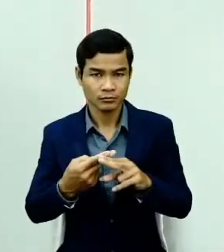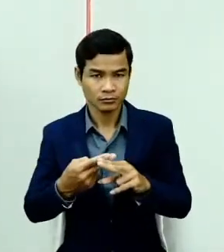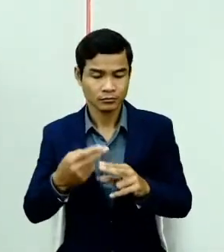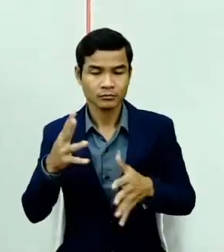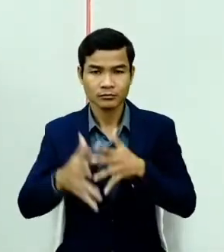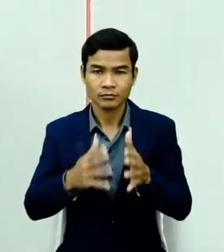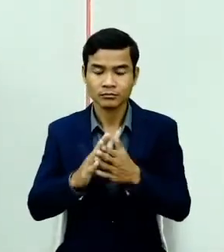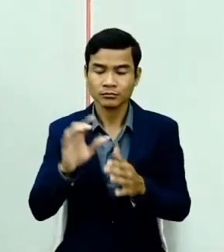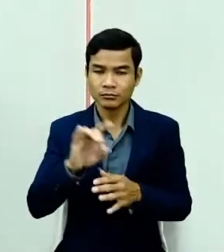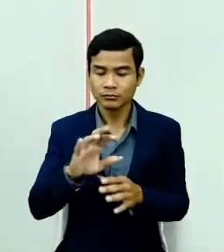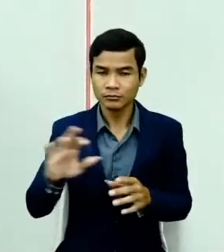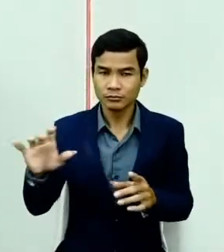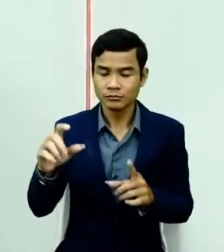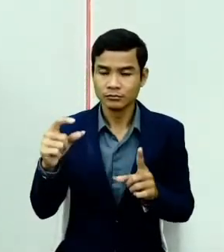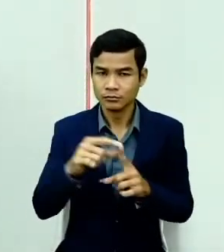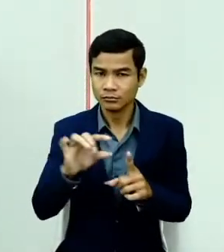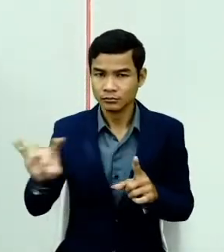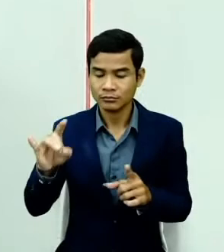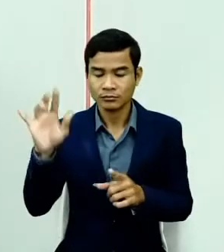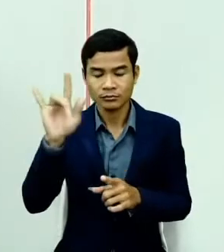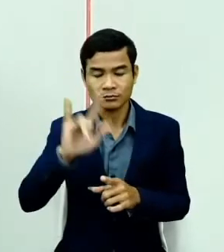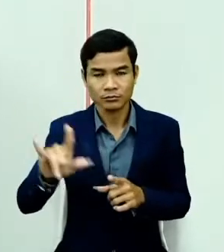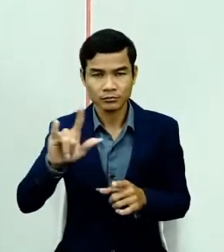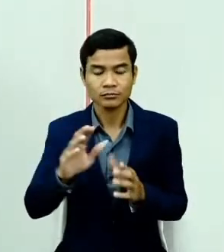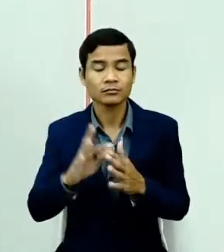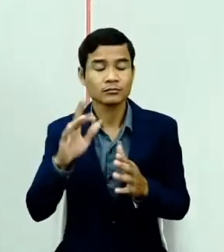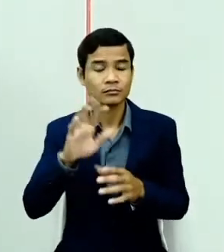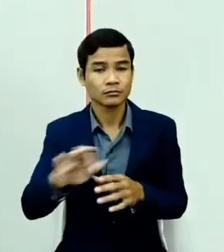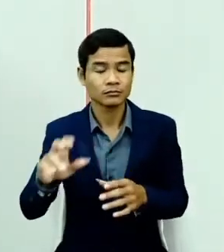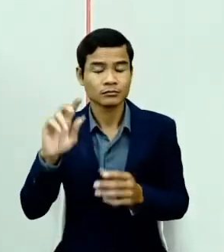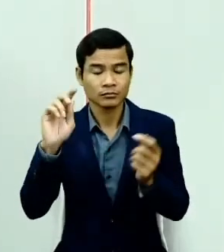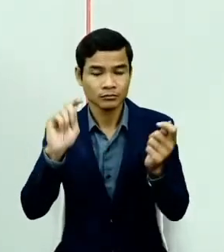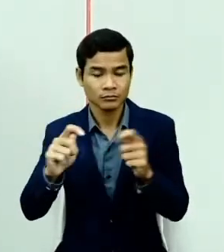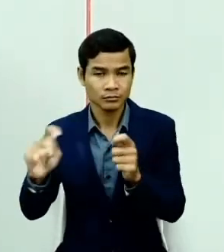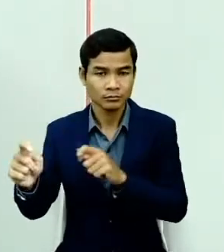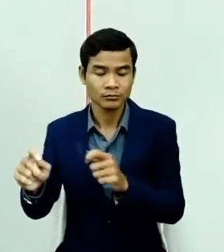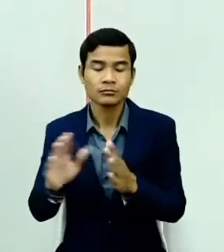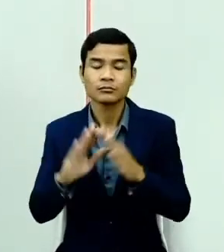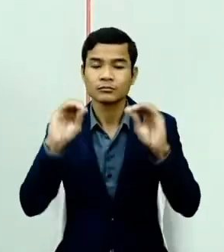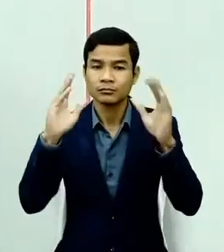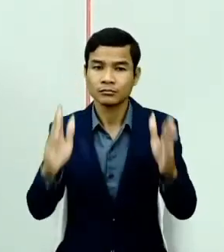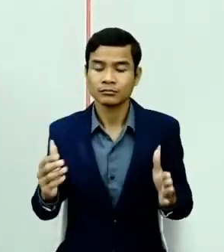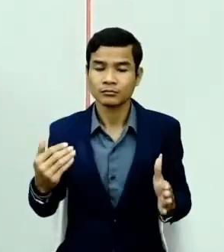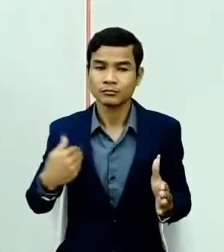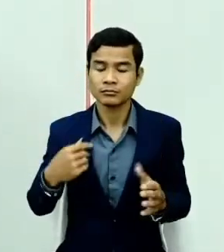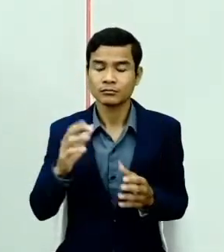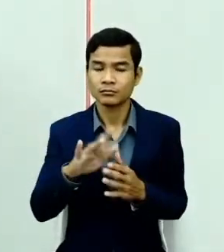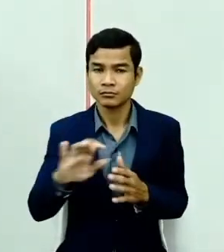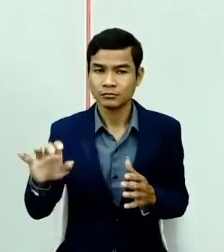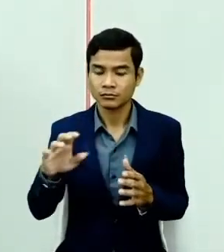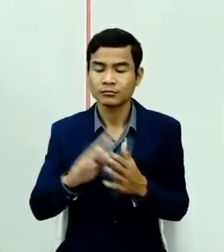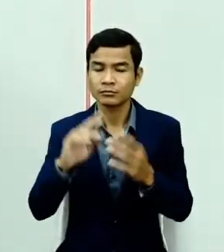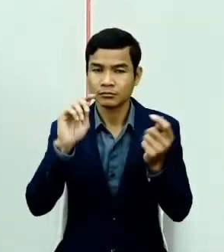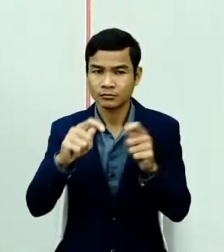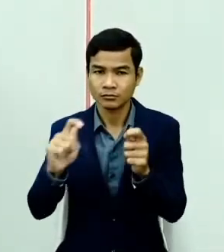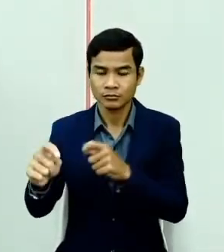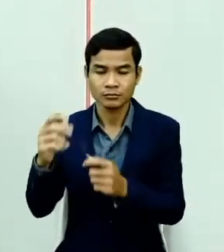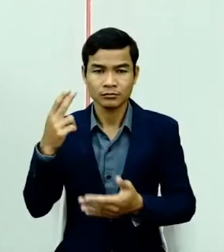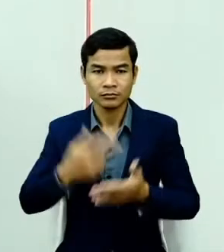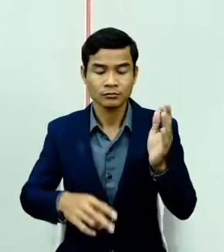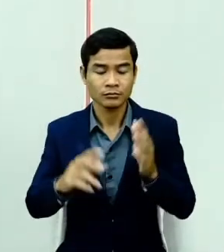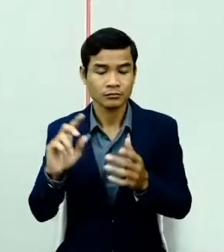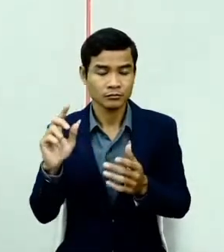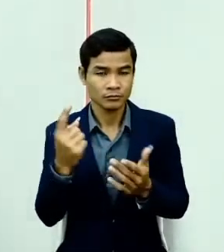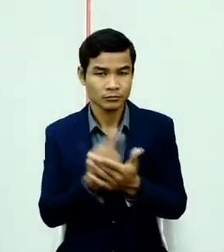ព្យាងដោយប្រើអក្សរចល័តកូនត្រៀមមើលតើថ្ងៃនេះអ្នកគ្រូនឹងមានអក្សរចល័តអ្វីខ្លះសម្រាប់ឲ្យកូនចូលរួមអានព្យាងជាមួយអ្